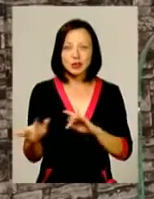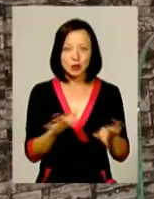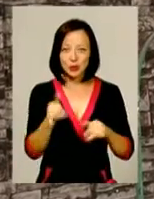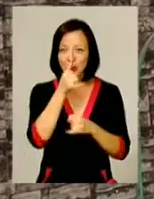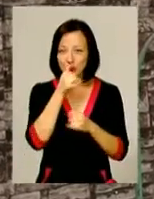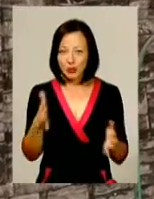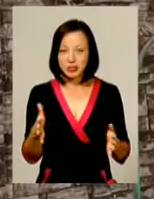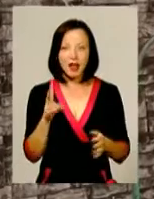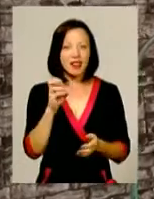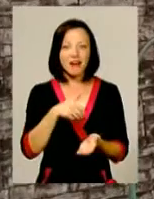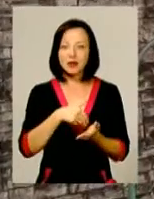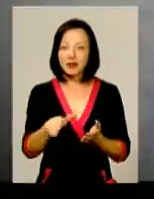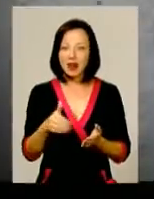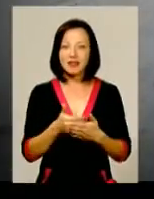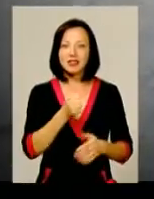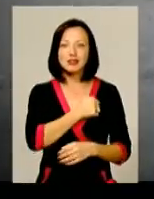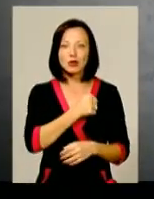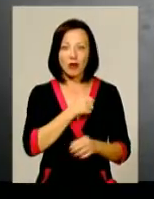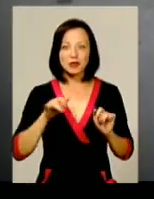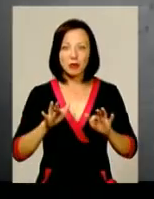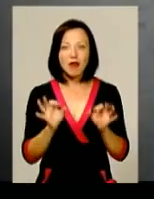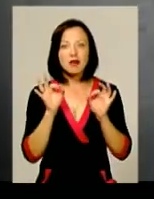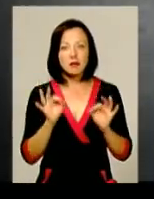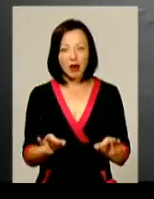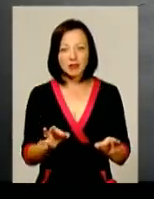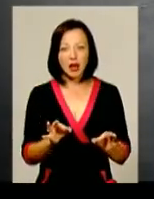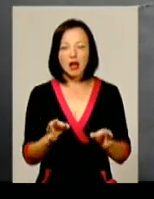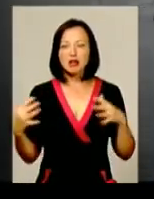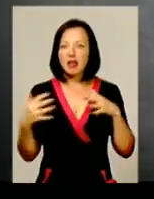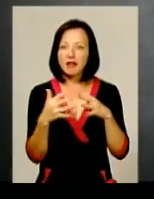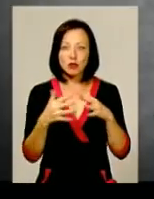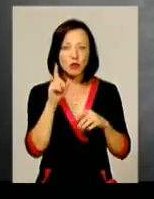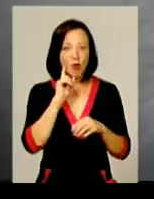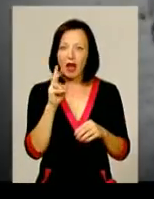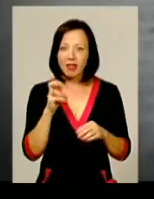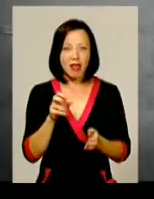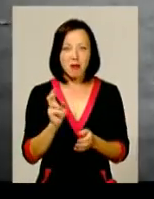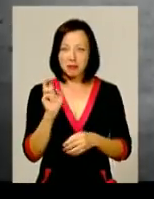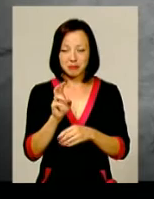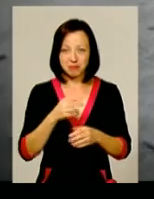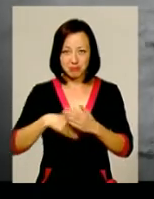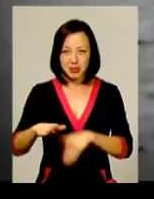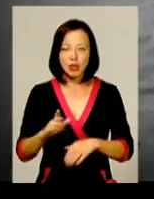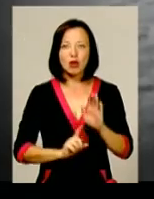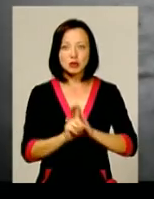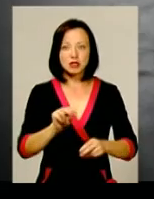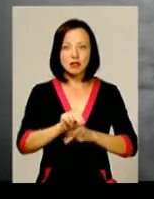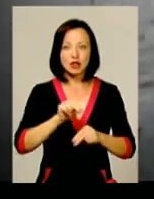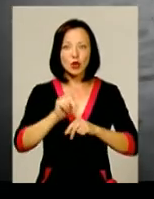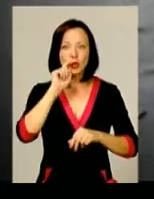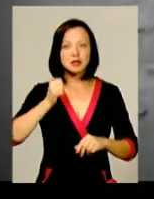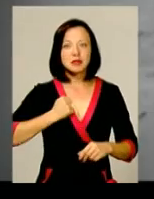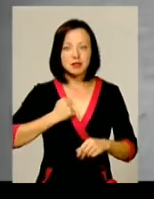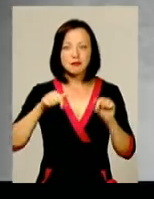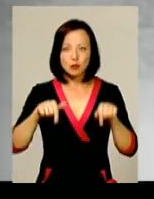може. Не відмовляється Володимир і від військової справи. Щоправда, на передову поки що не піде. Розпочне із того, що навчатиме українських бійців.